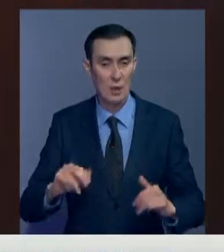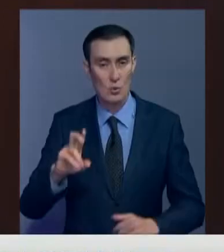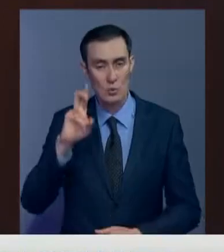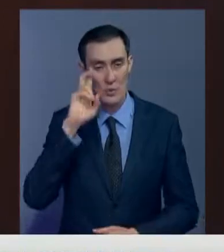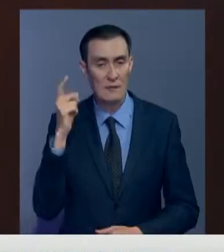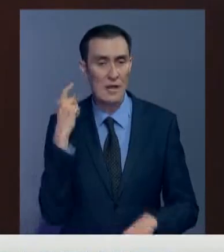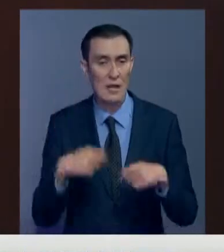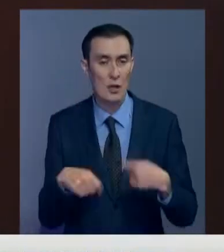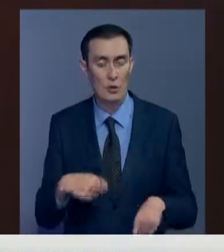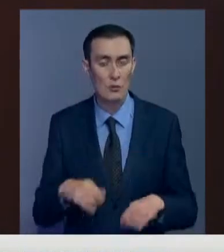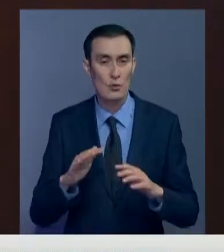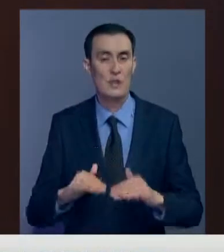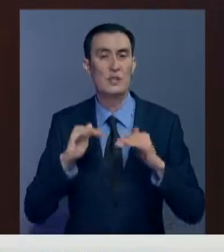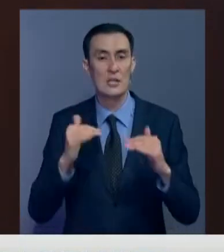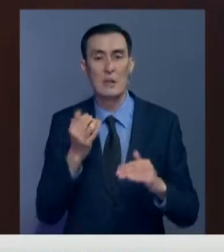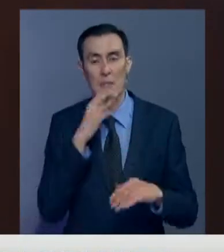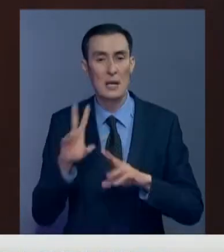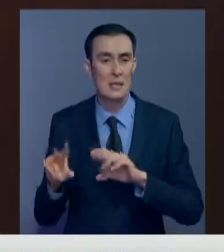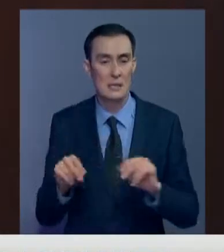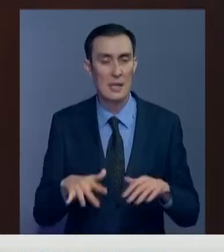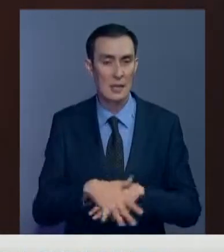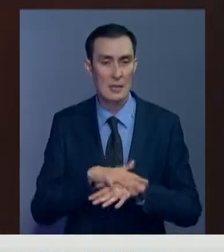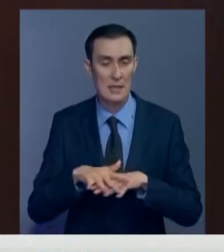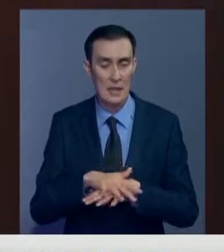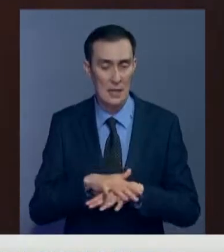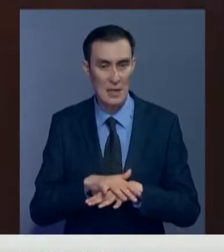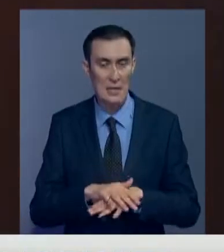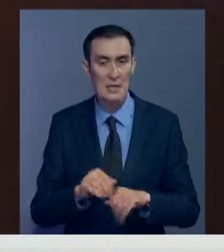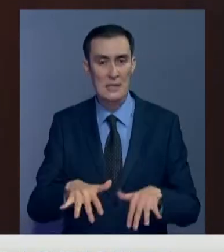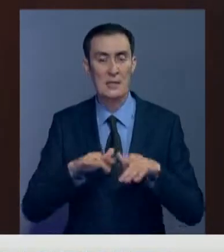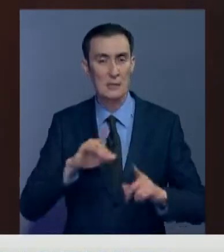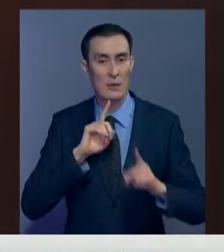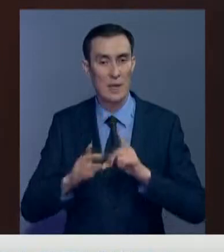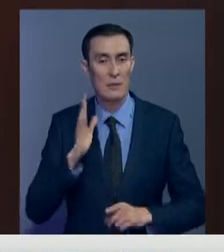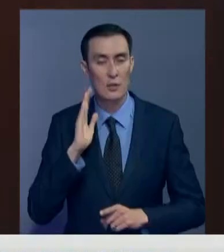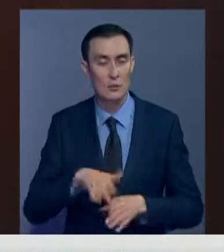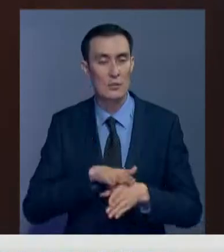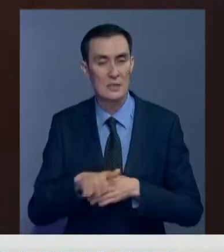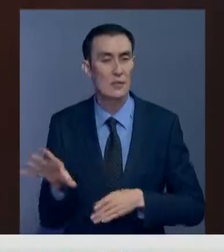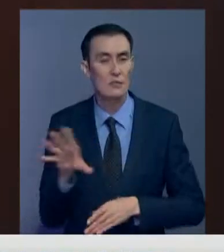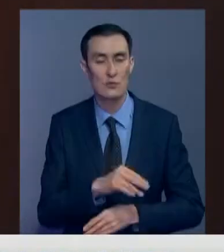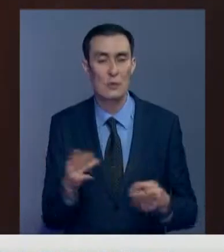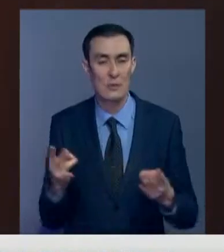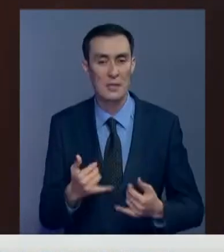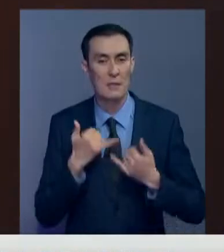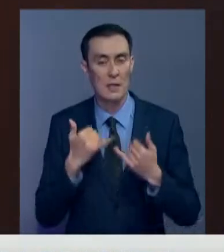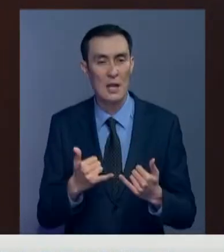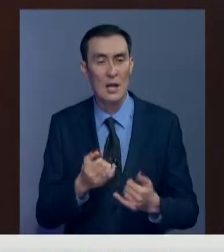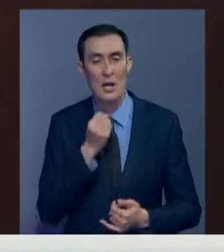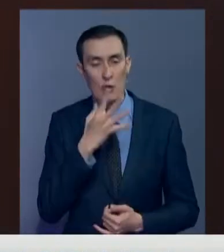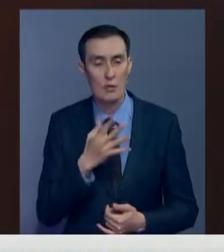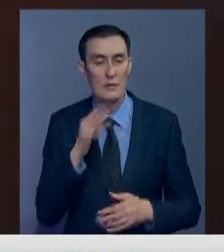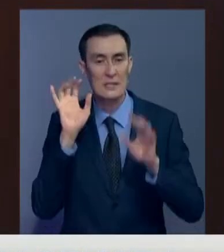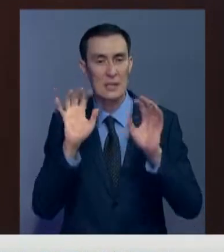государства, экономики и повышение благосостояния населения страны. Сенат парламента будет делать все необходимое для качественного